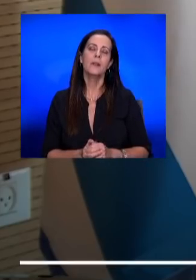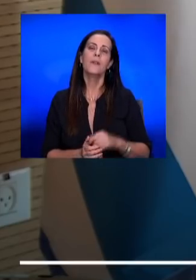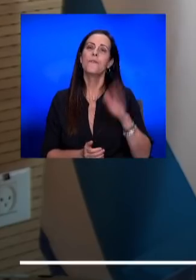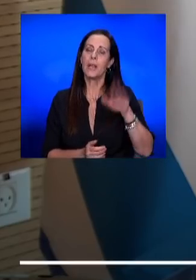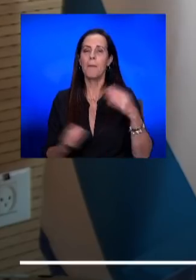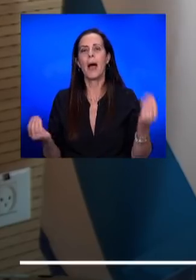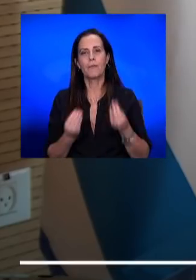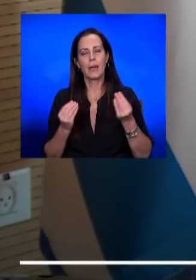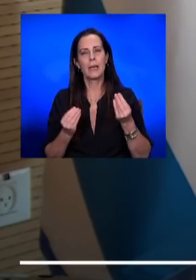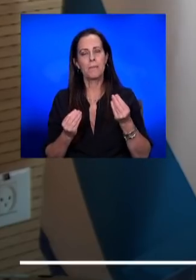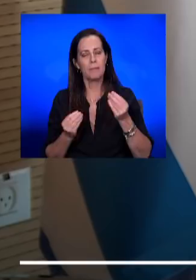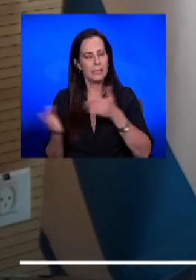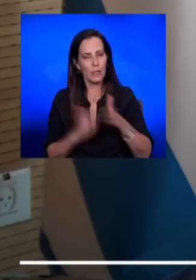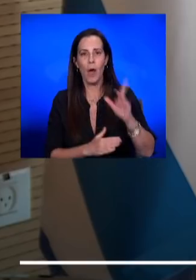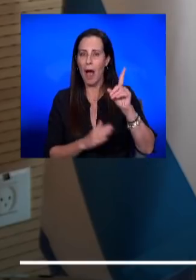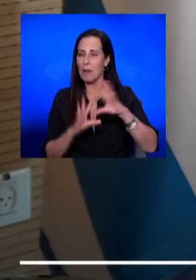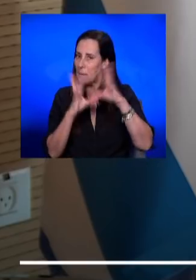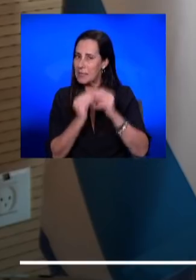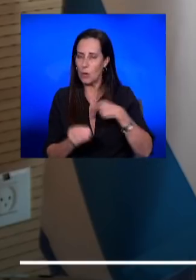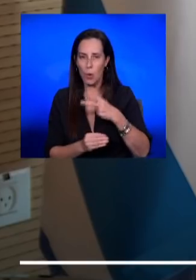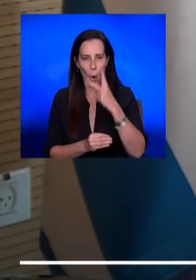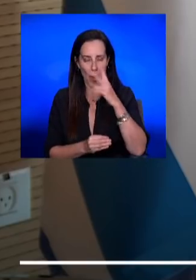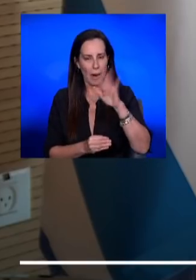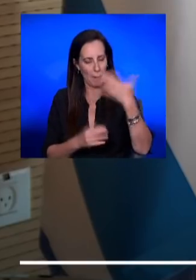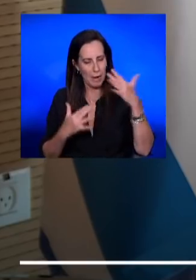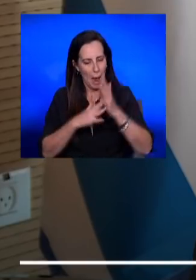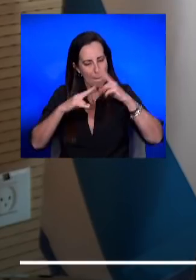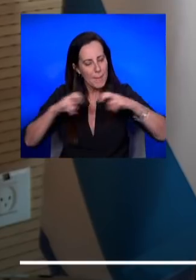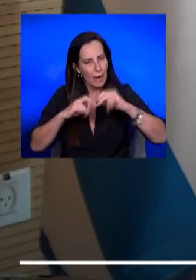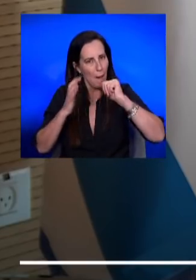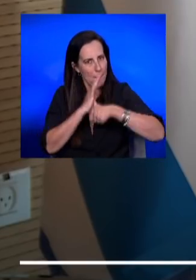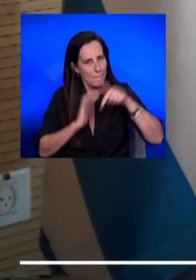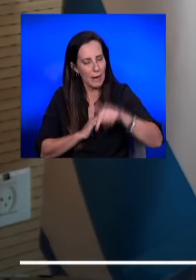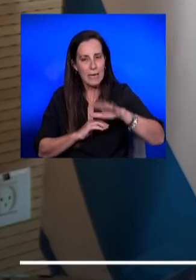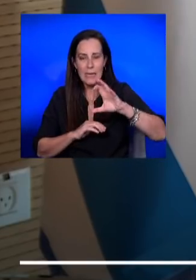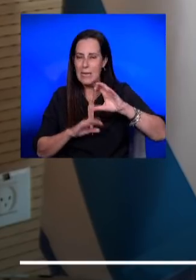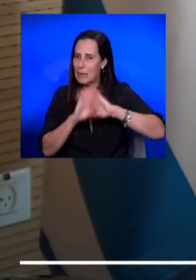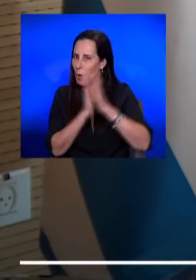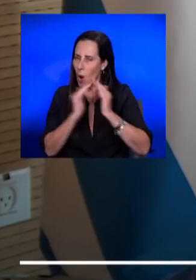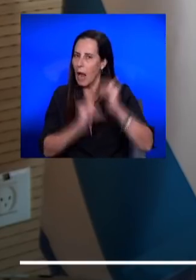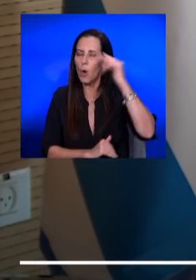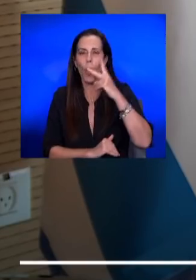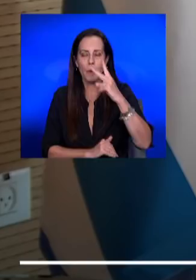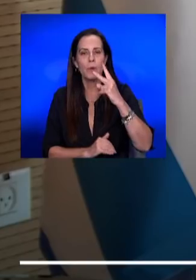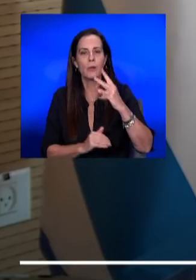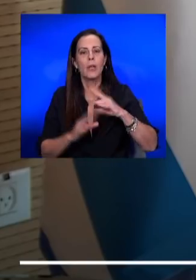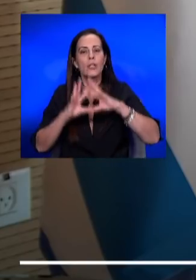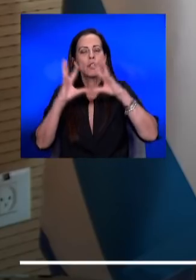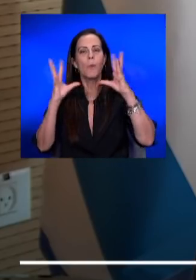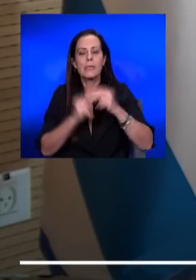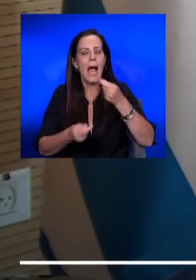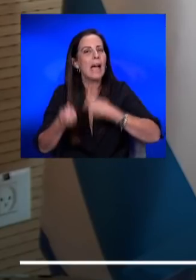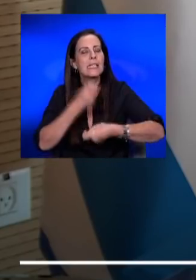הדברים יתאזנו. אבל סך הכל אנחנו רואים, יצא גם מחקר בבנק ישראל, עם כל העלייה אנחנו רואים שמחזורי העסקים